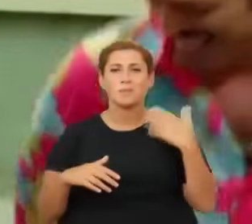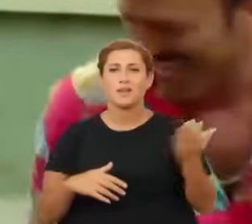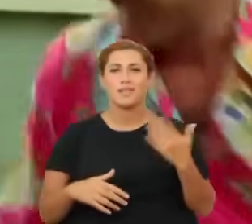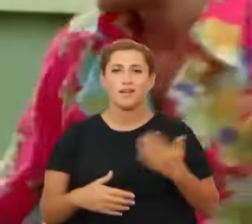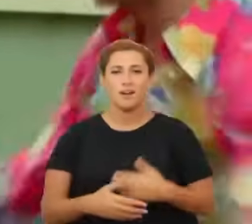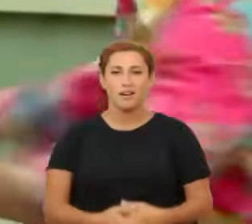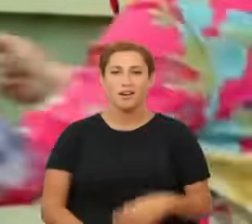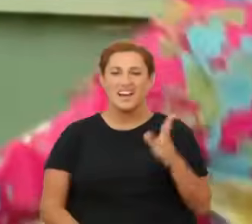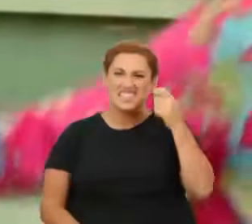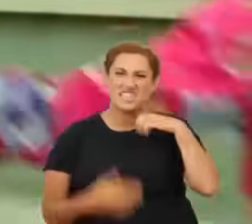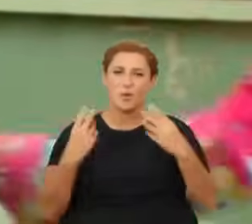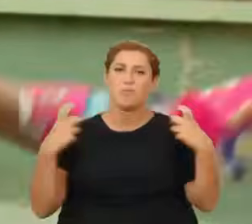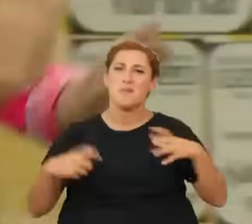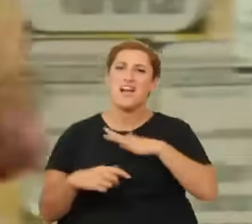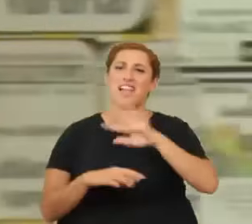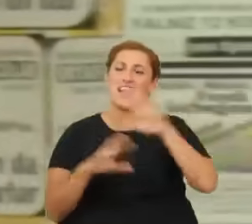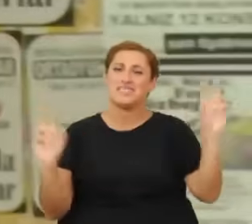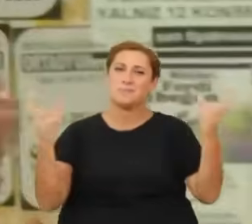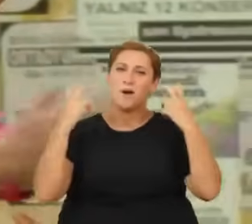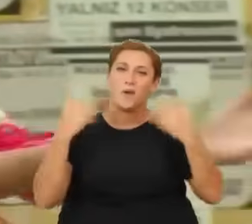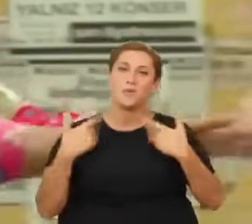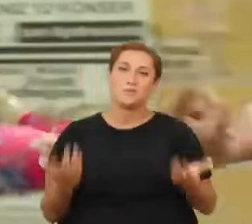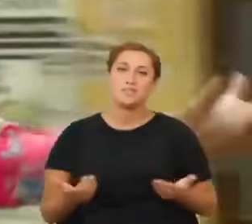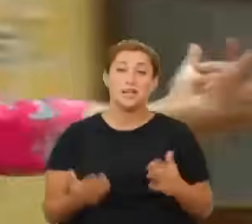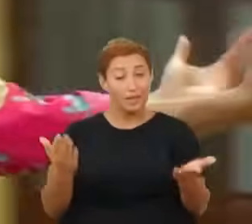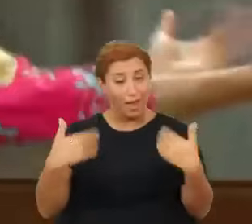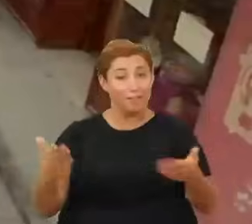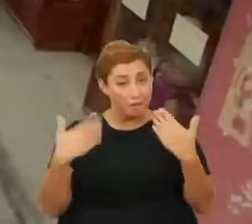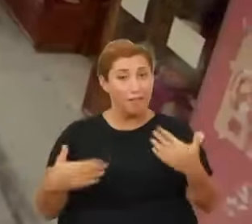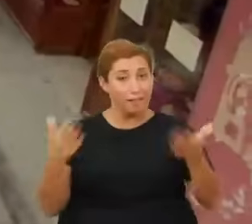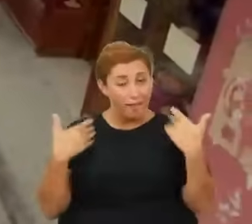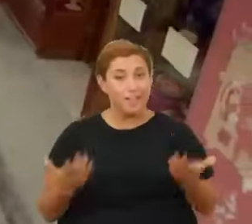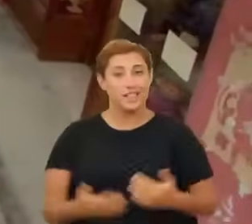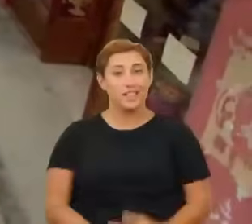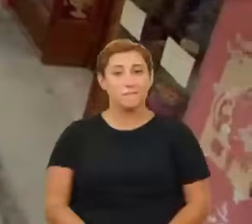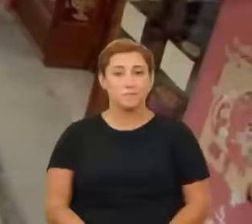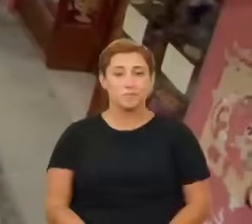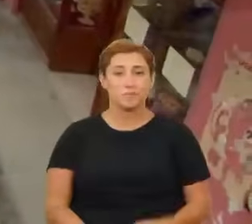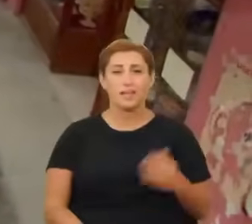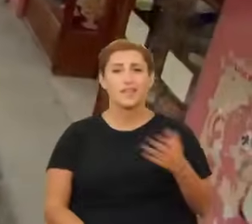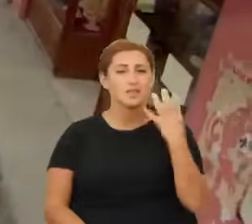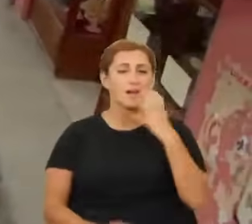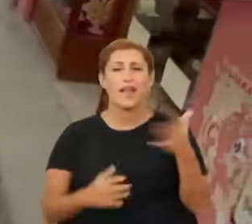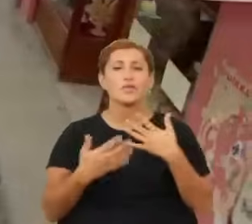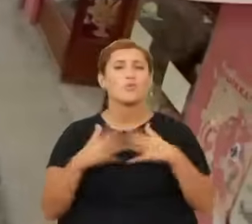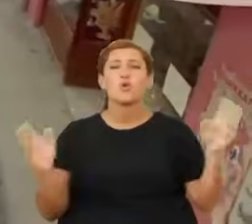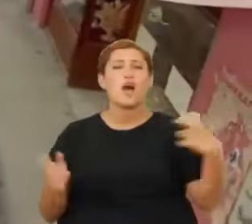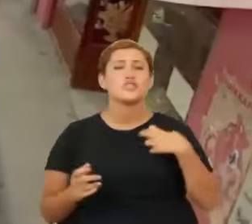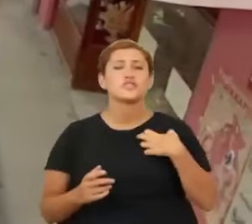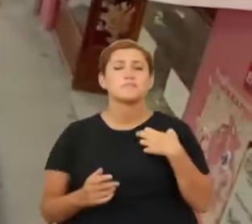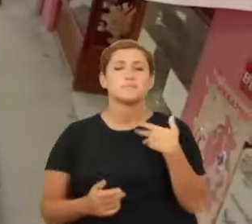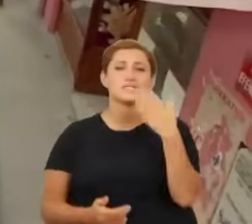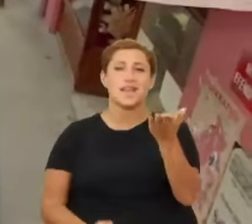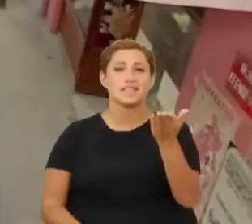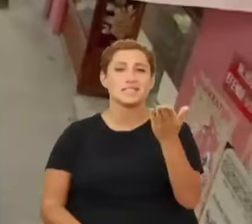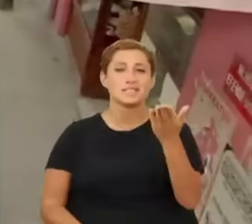Allah Allah. Rezil olduk Ali ya. Herkese bakıyor bizi. Gel, gel, gel, gel. En büyük aşkım. Ali'leri de